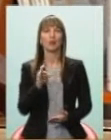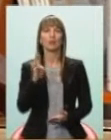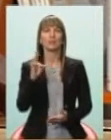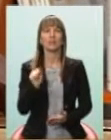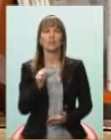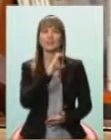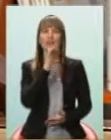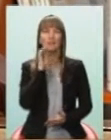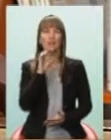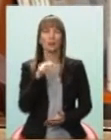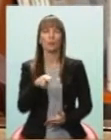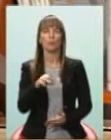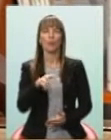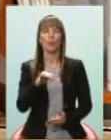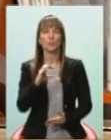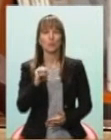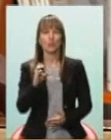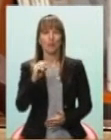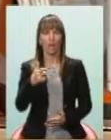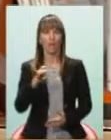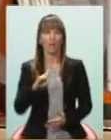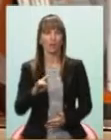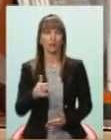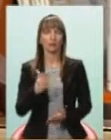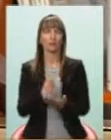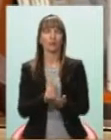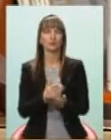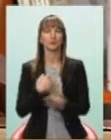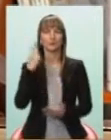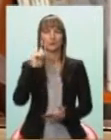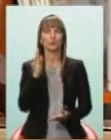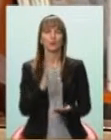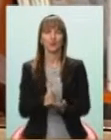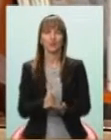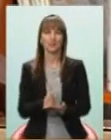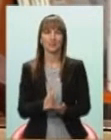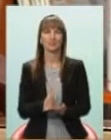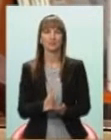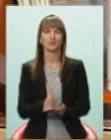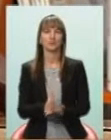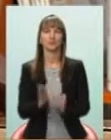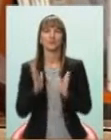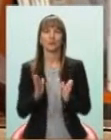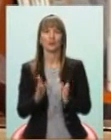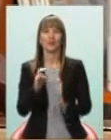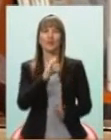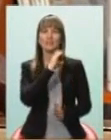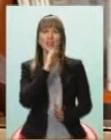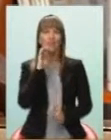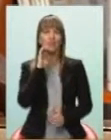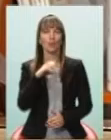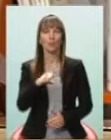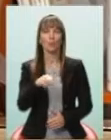Північному полюсі єгери є? Я думаю, що є, тільки на Северному полюсі